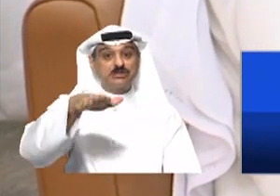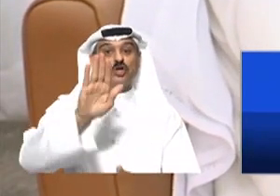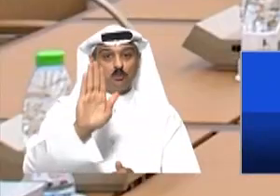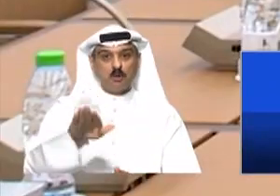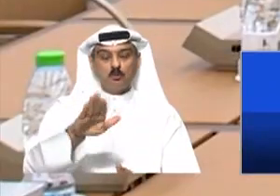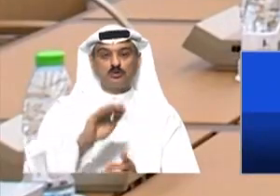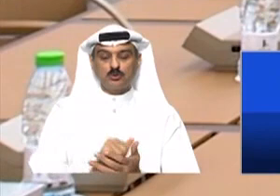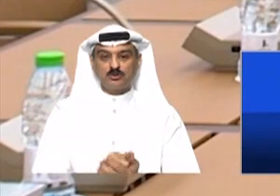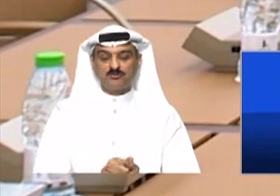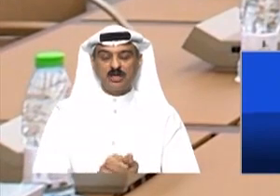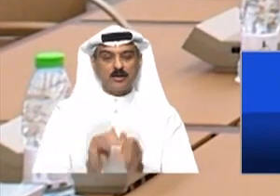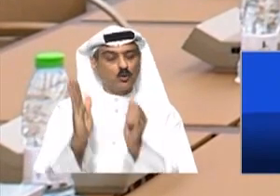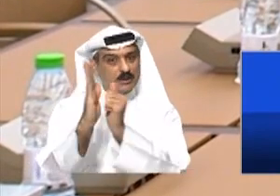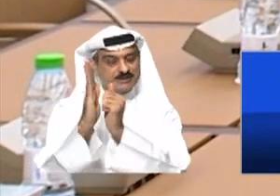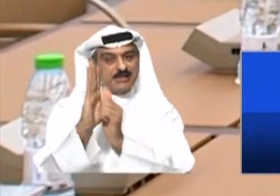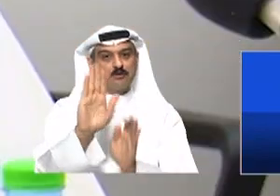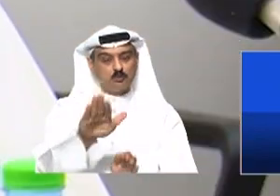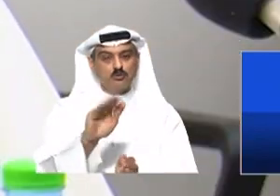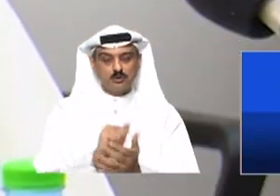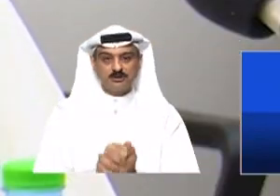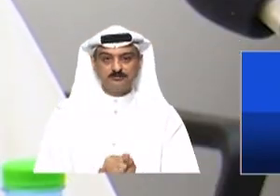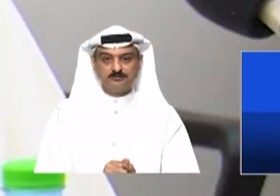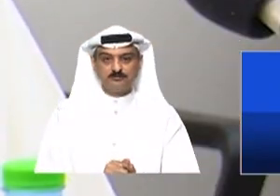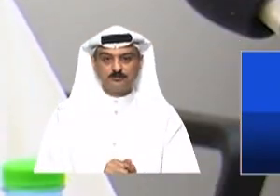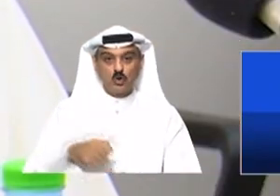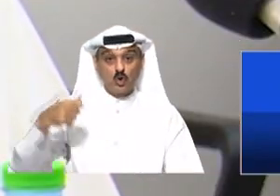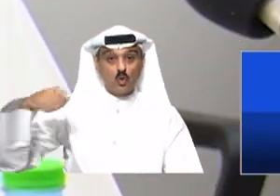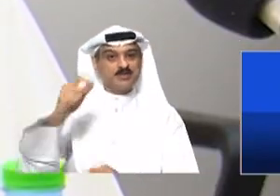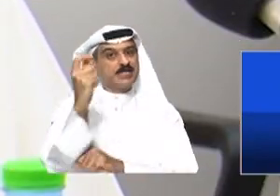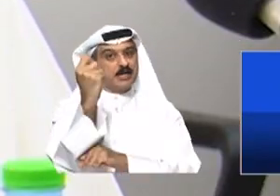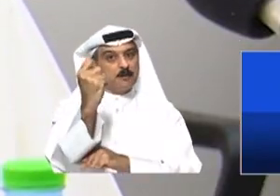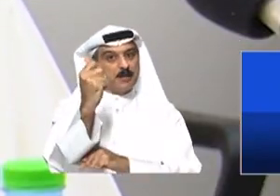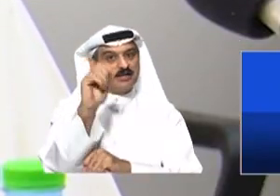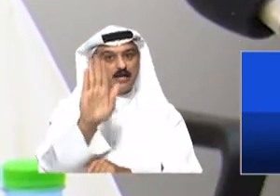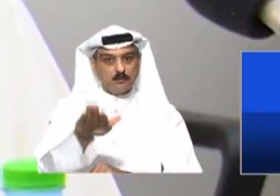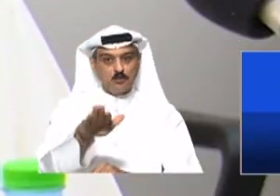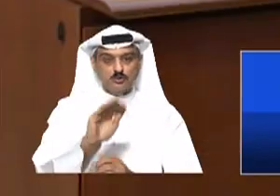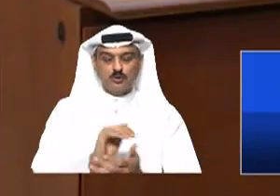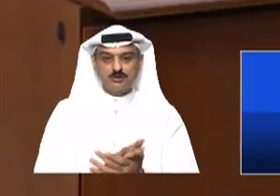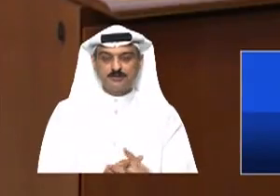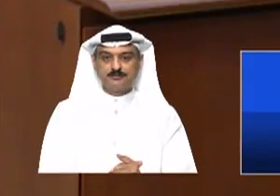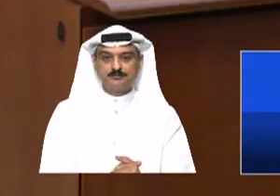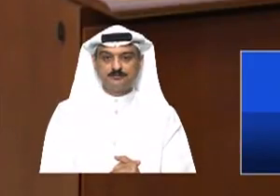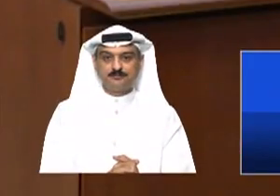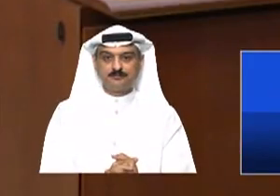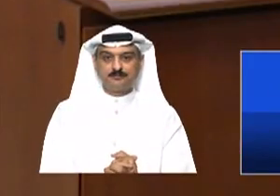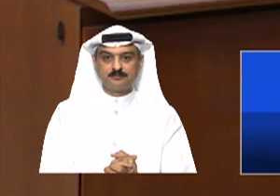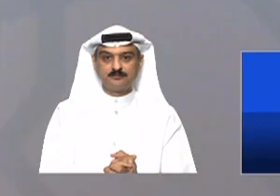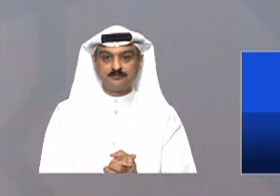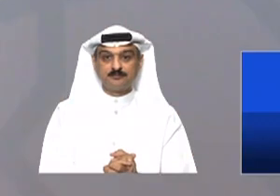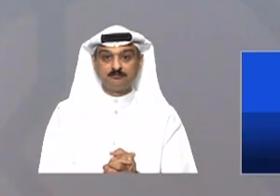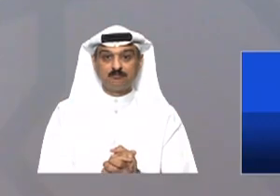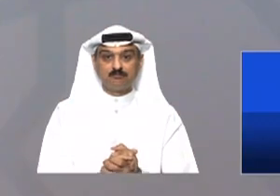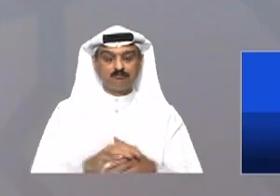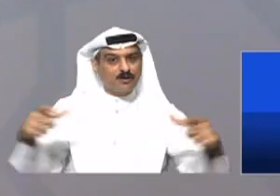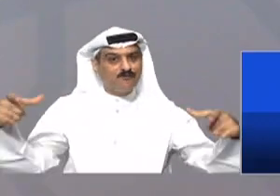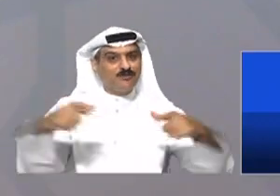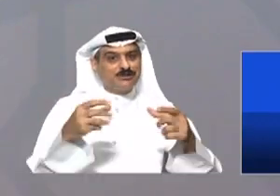وشؤون الإسكان، وكذلك الأخ وزير المالية عبد الوهاب الرشيد. فكان